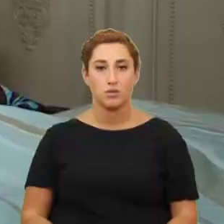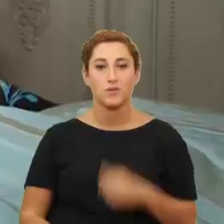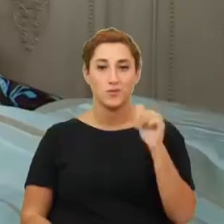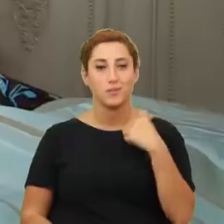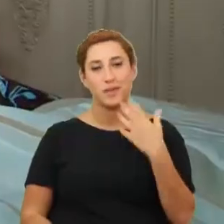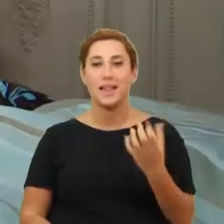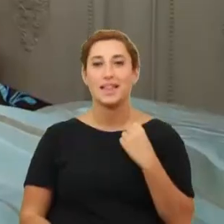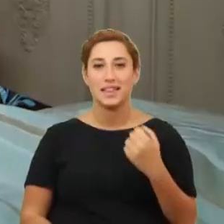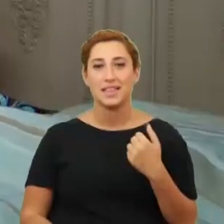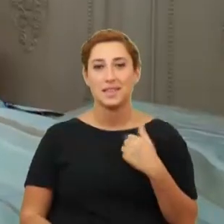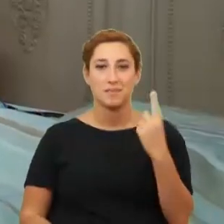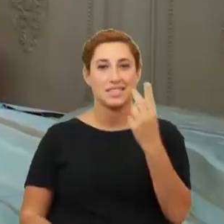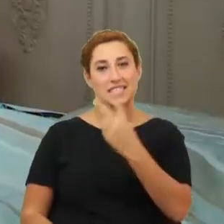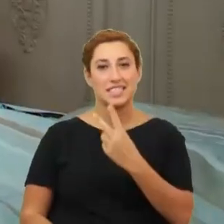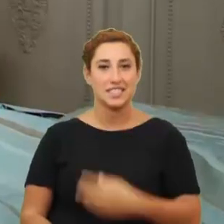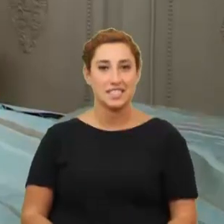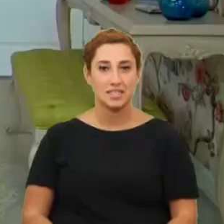Şuna bak. Bir, iki.